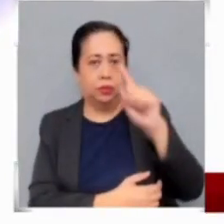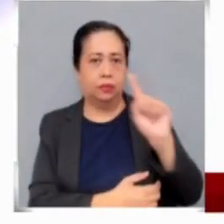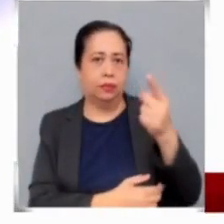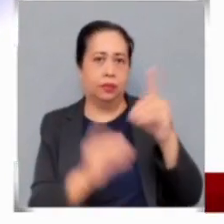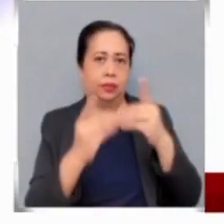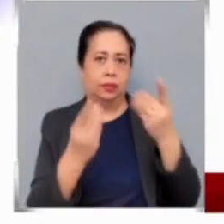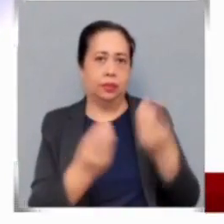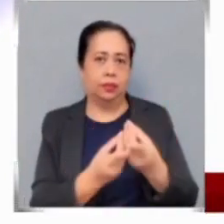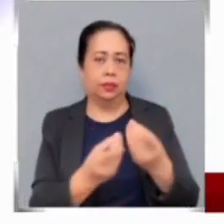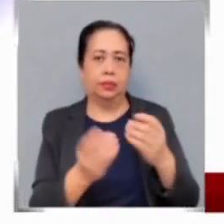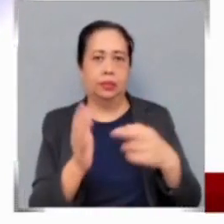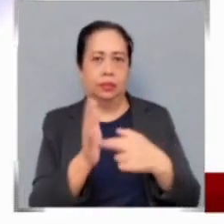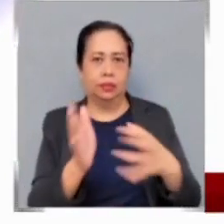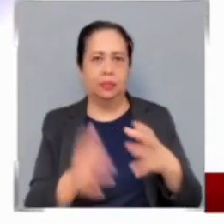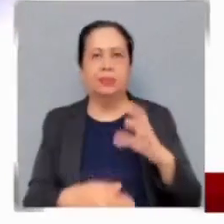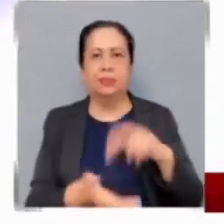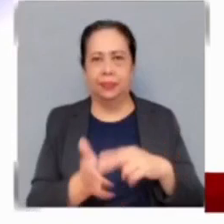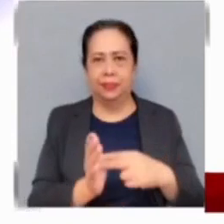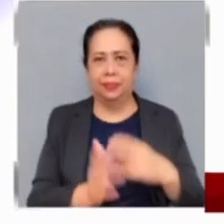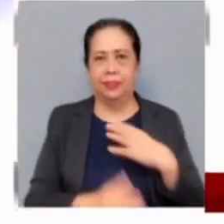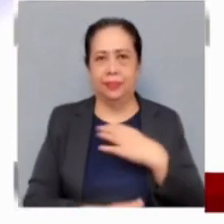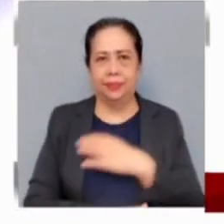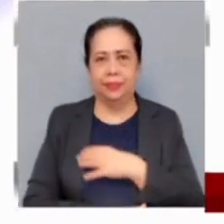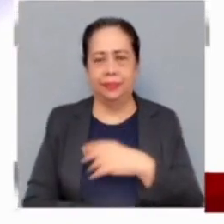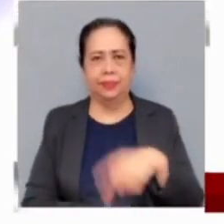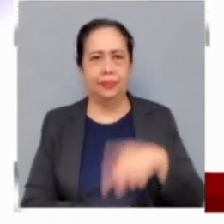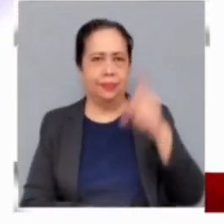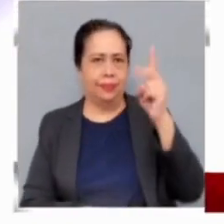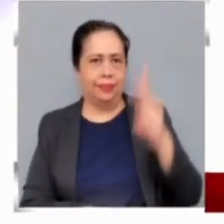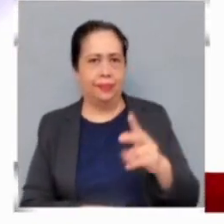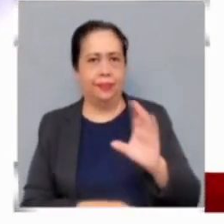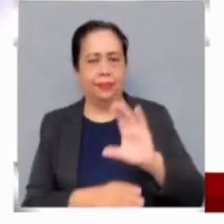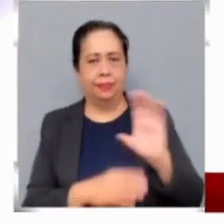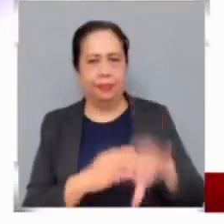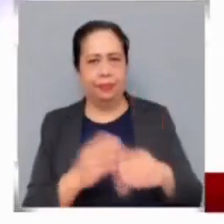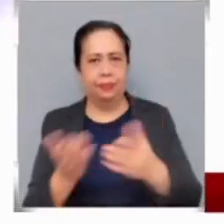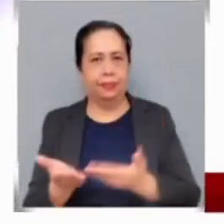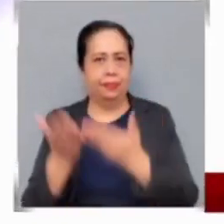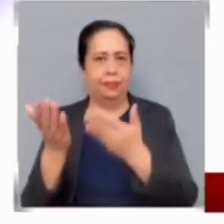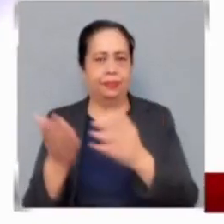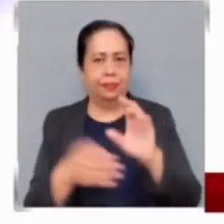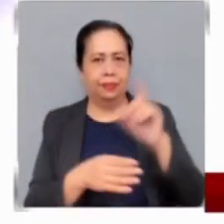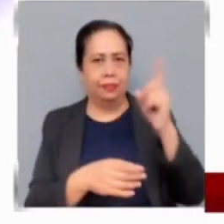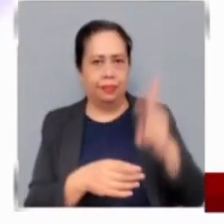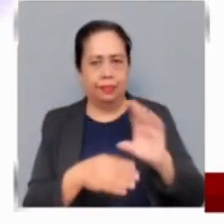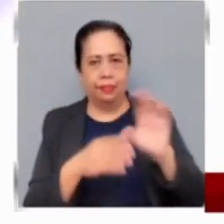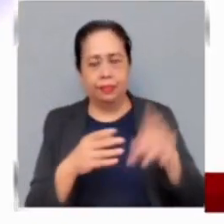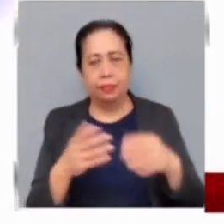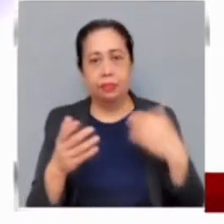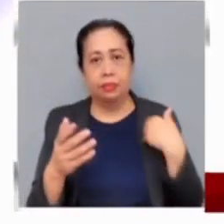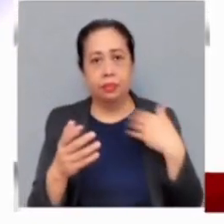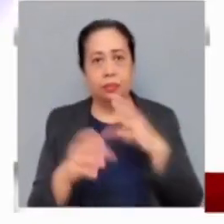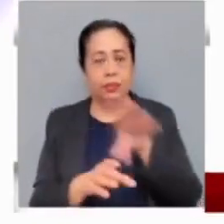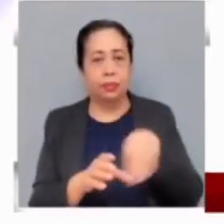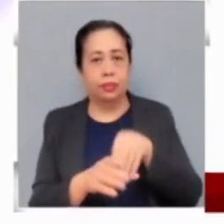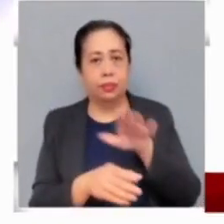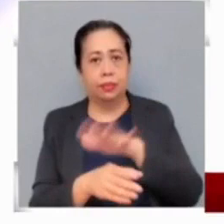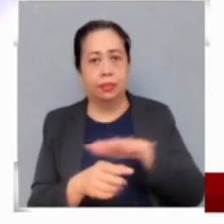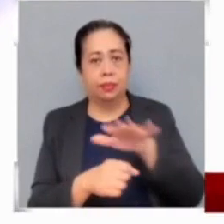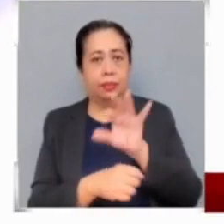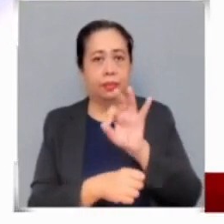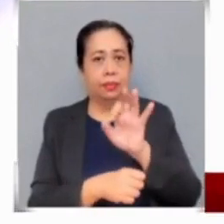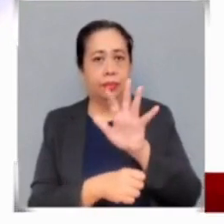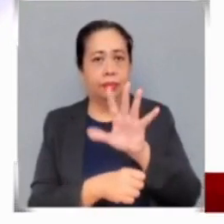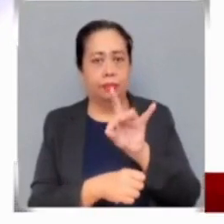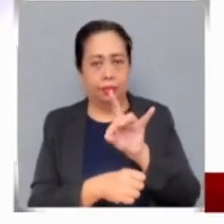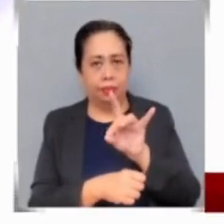representative. Sa ngayon, may partial canvas report ng ipinakita sa atin. Sakop nito yung 958 out